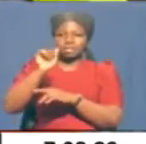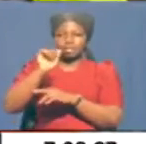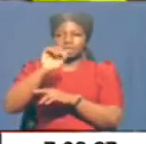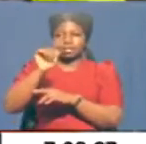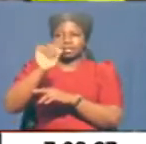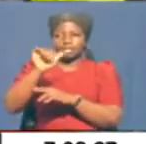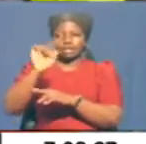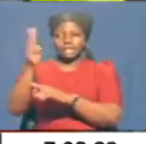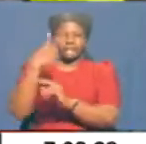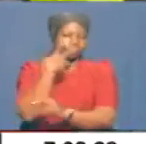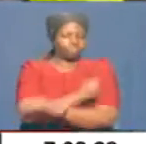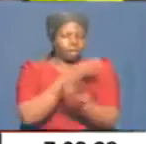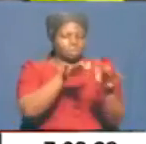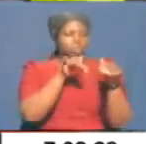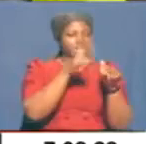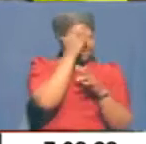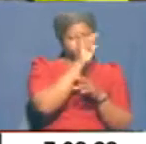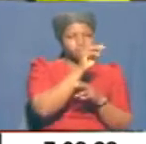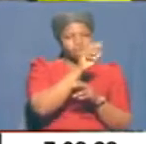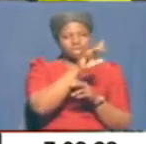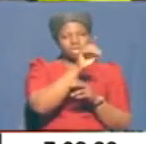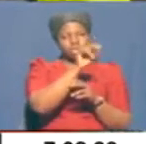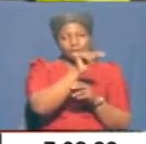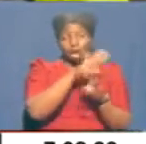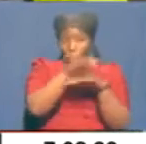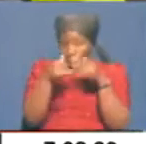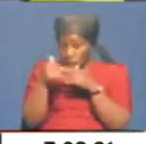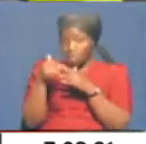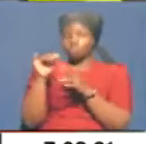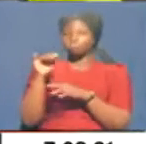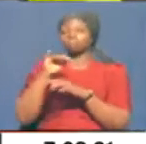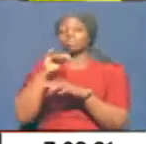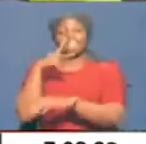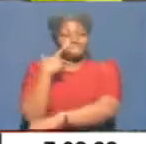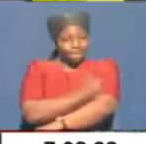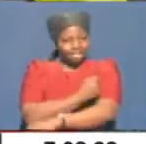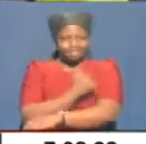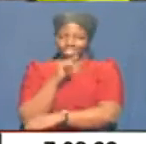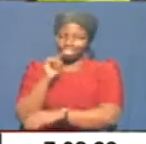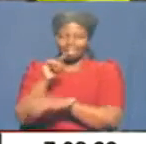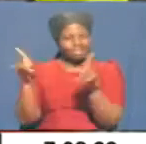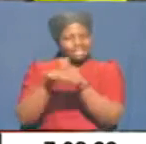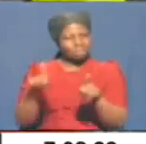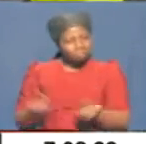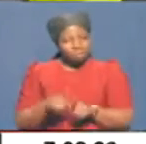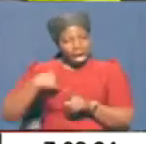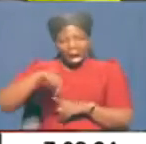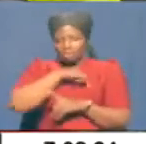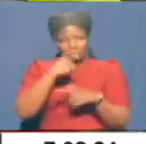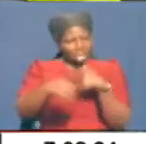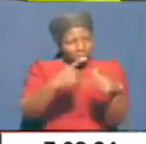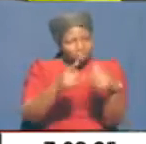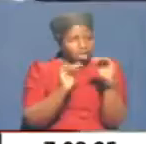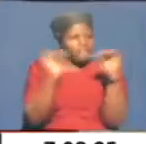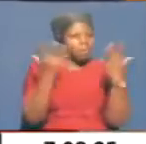same. We have not reached a situation where we will have the luxury to choose which vaccine. In scarcity you cannot